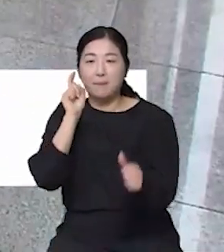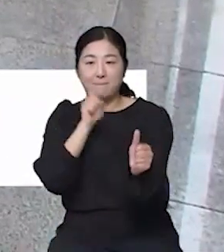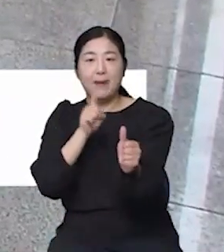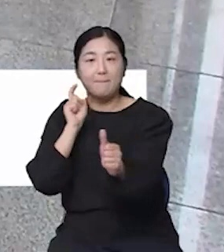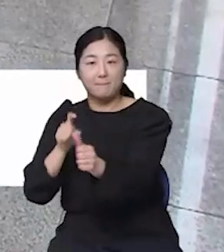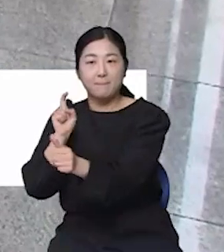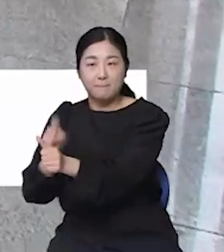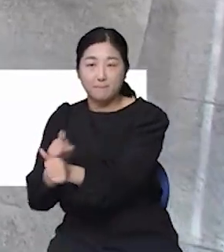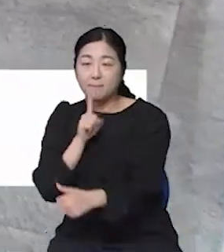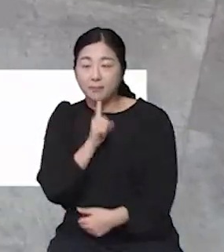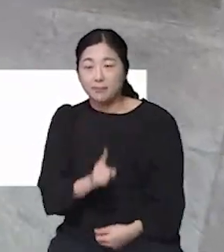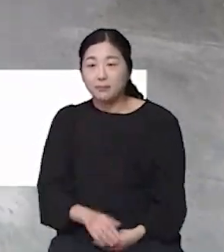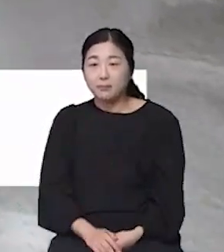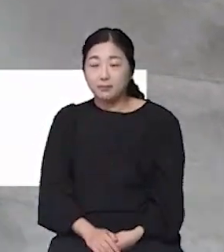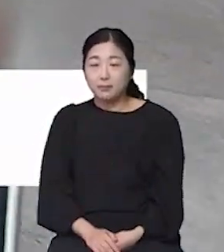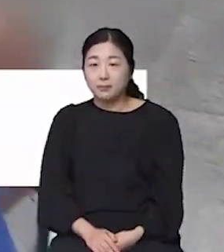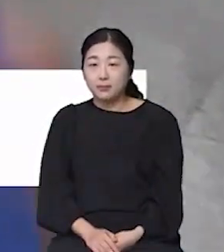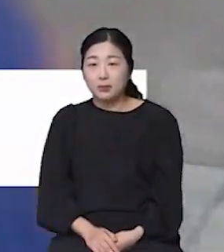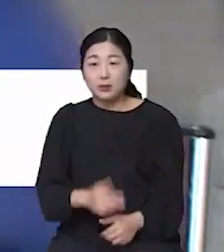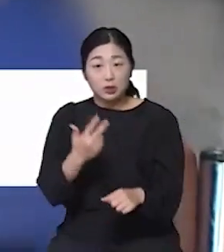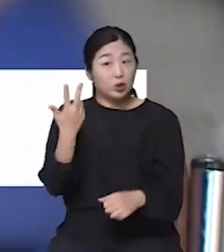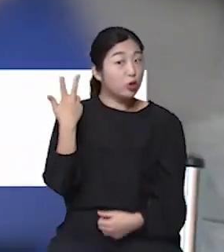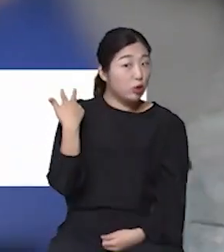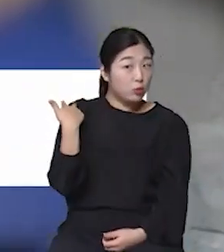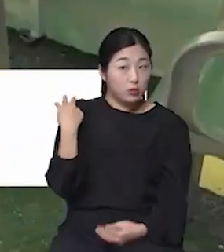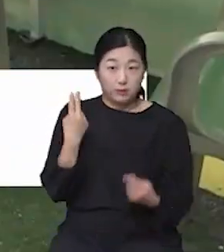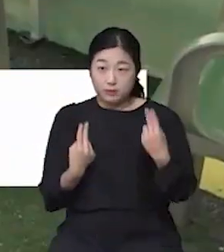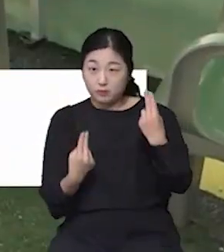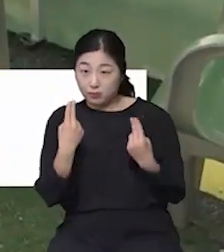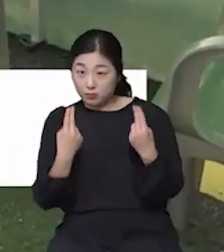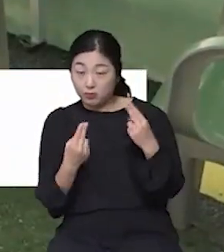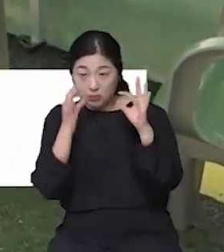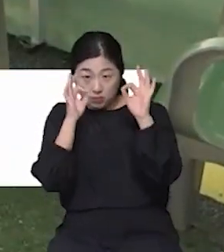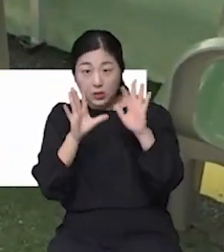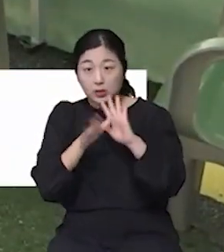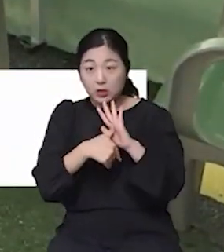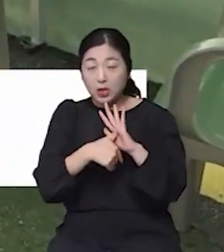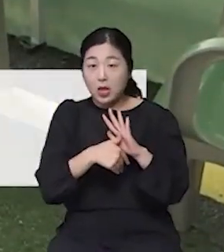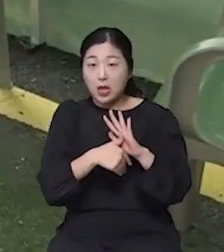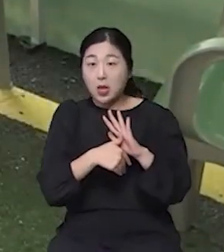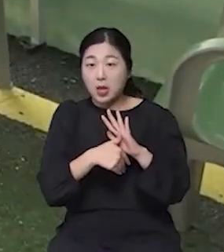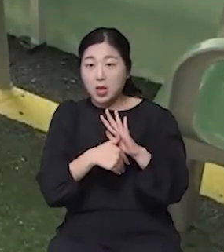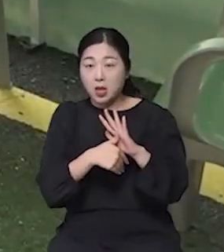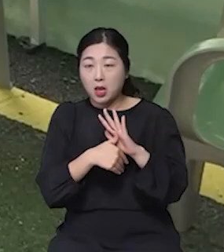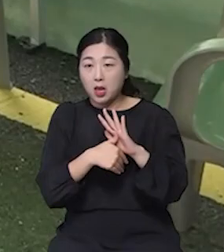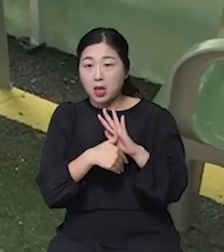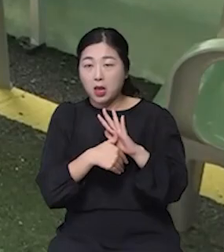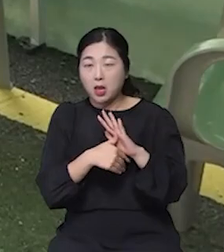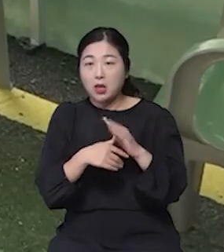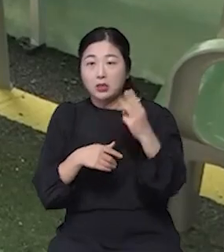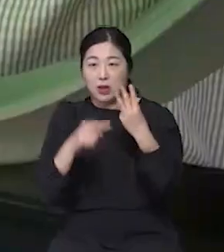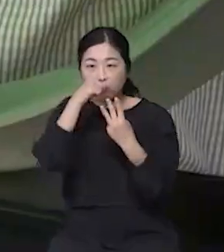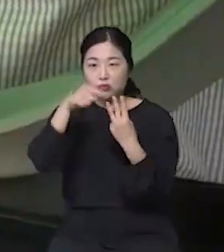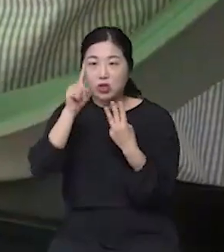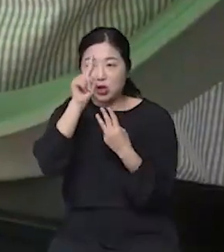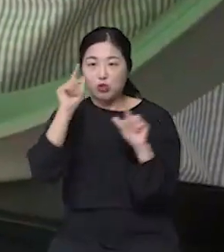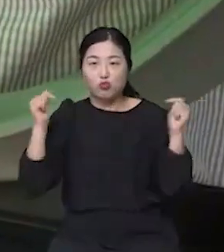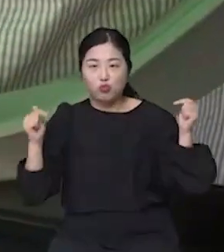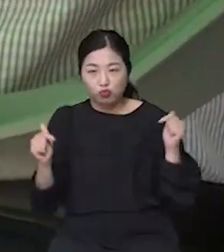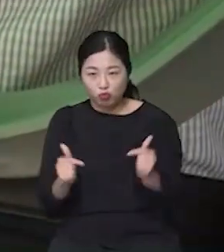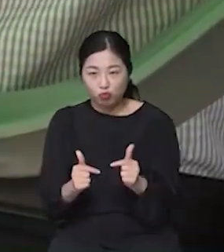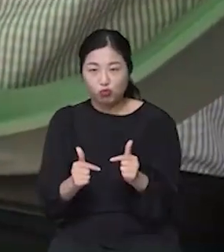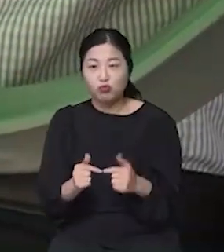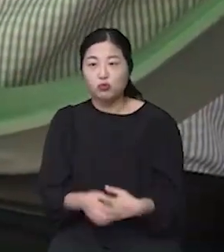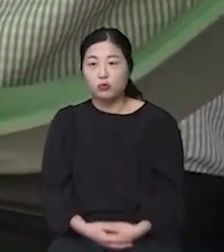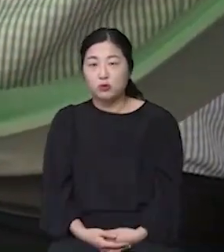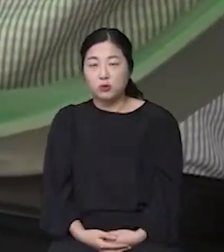확진자가 발생했다고 밝혔습니다. 일주일 전인 지난 12일 3,145명과 비교해 3분의 1 수준으로